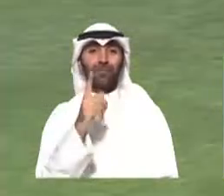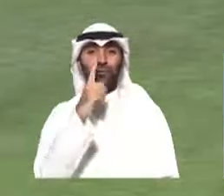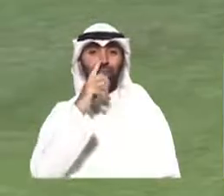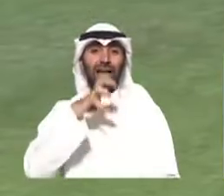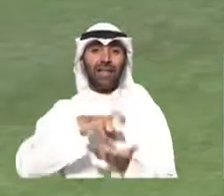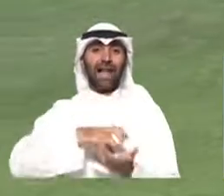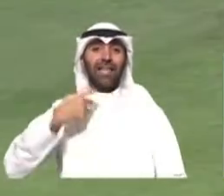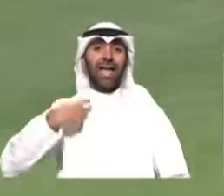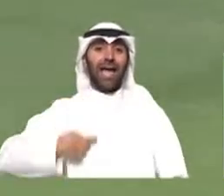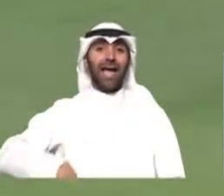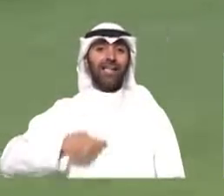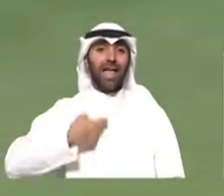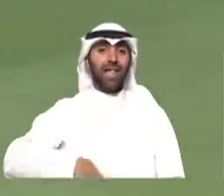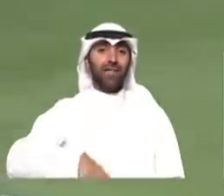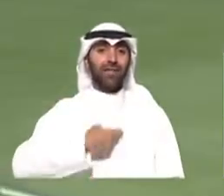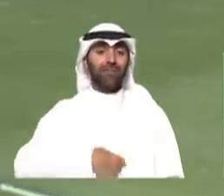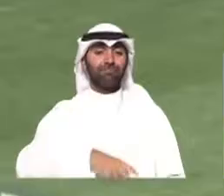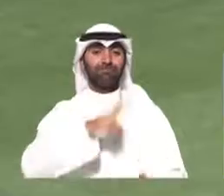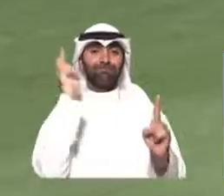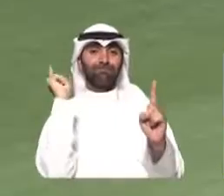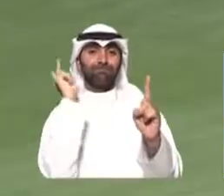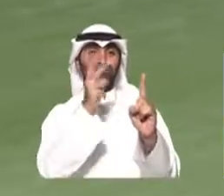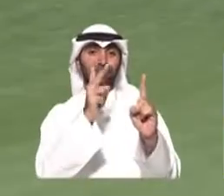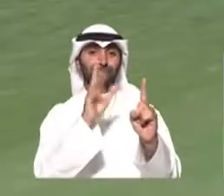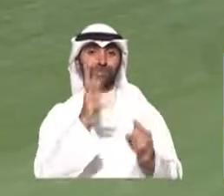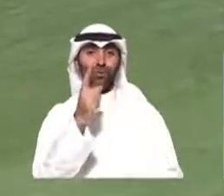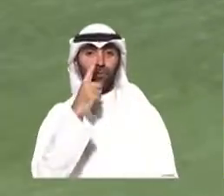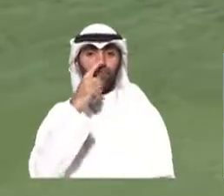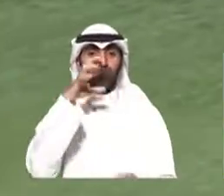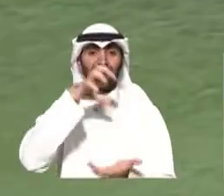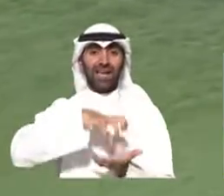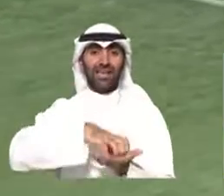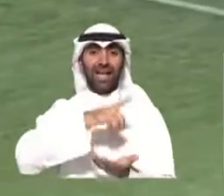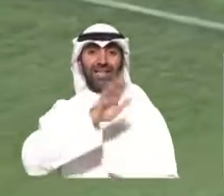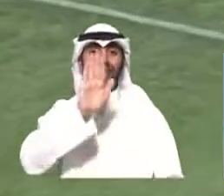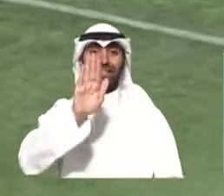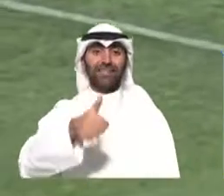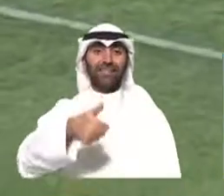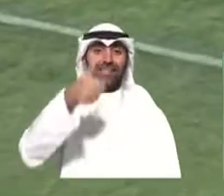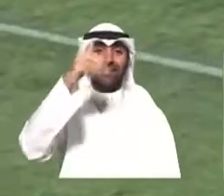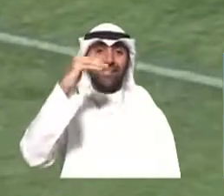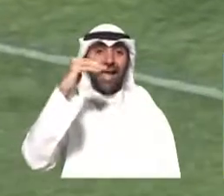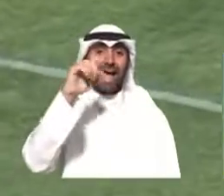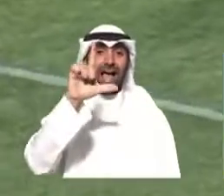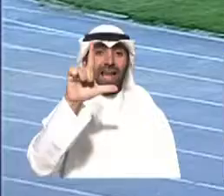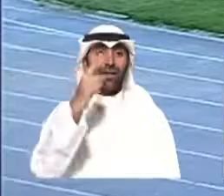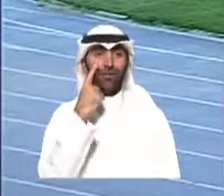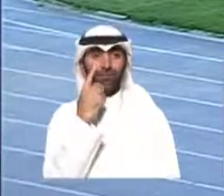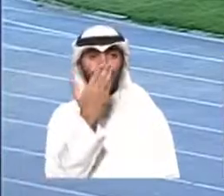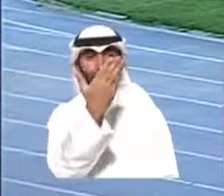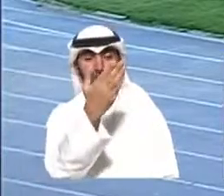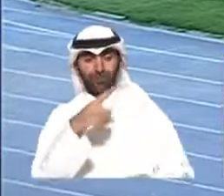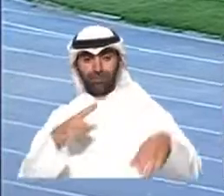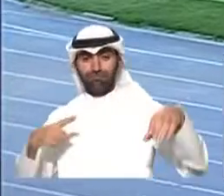على الساحل بهدفين دون رد. تقدم مومو سيسي بالهدف الأول في الدقيقة الرابعة، فيما جاء